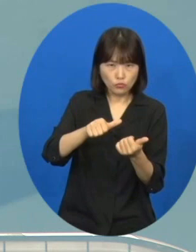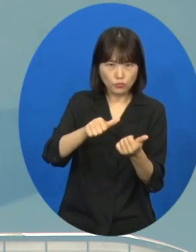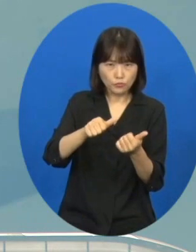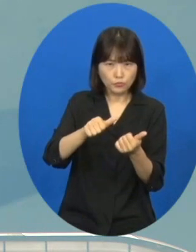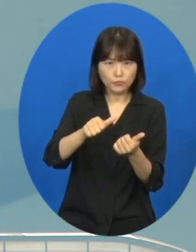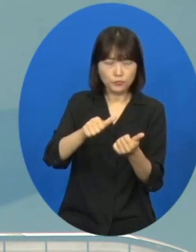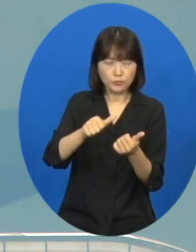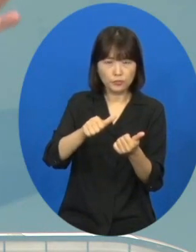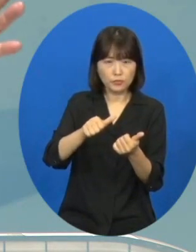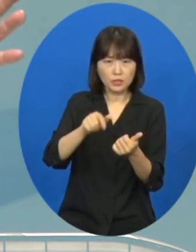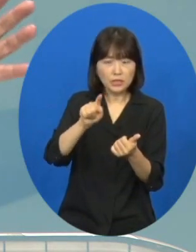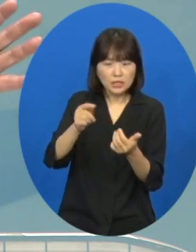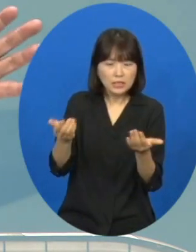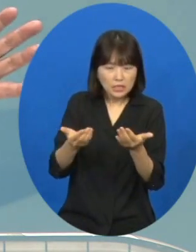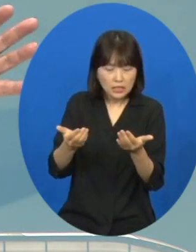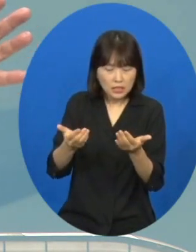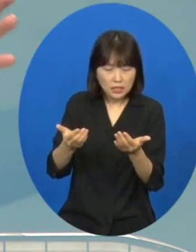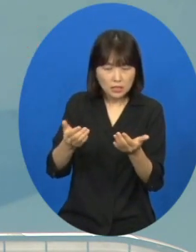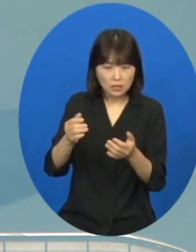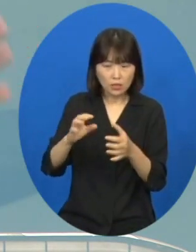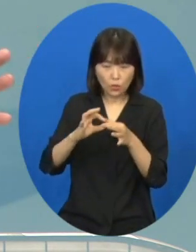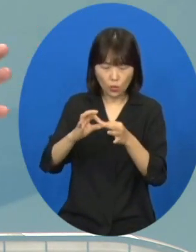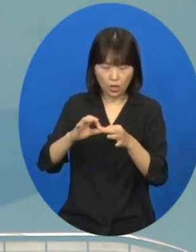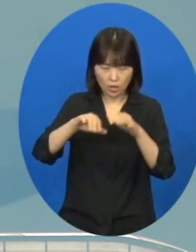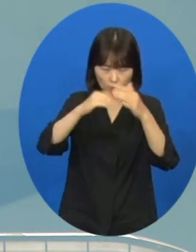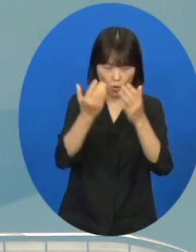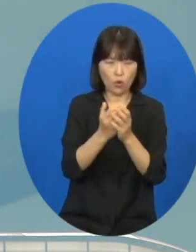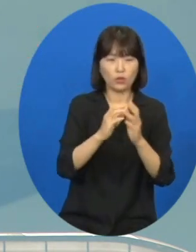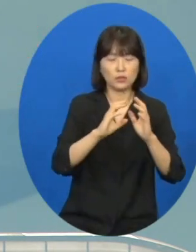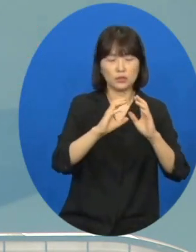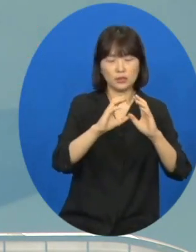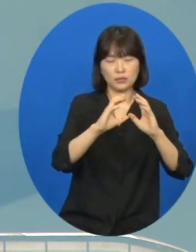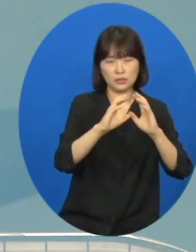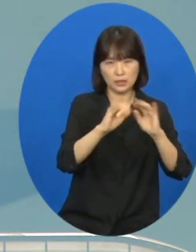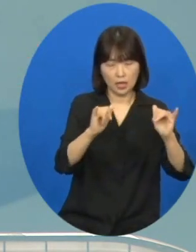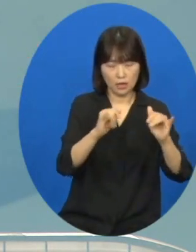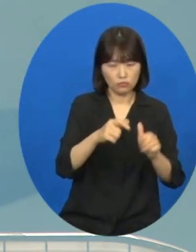일이 온 인류를 구원하는 일이었기 때문에